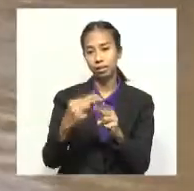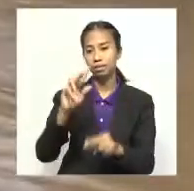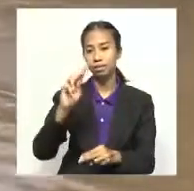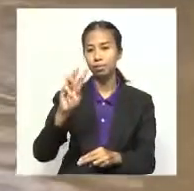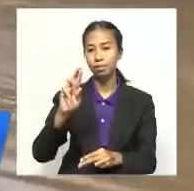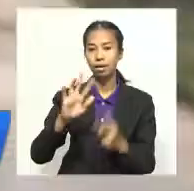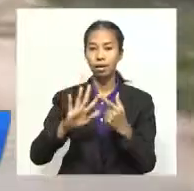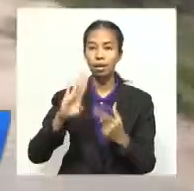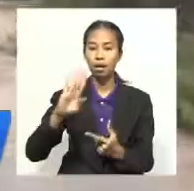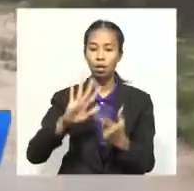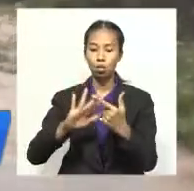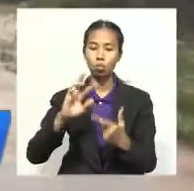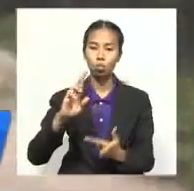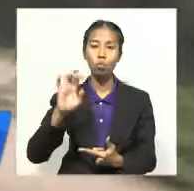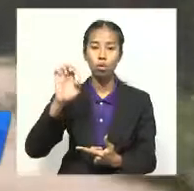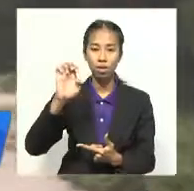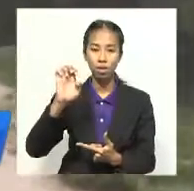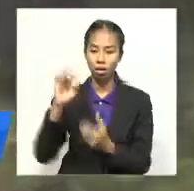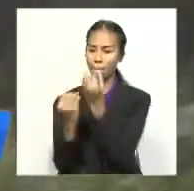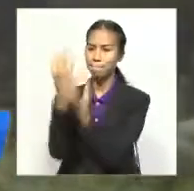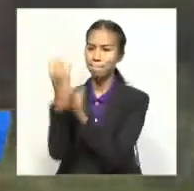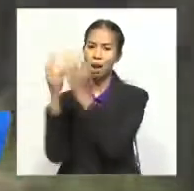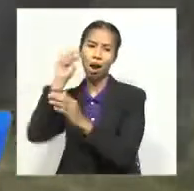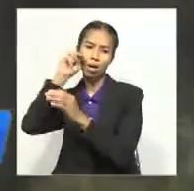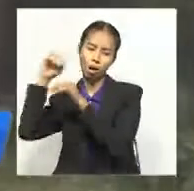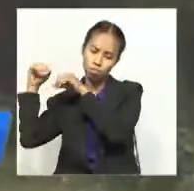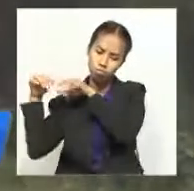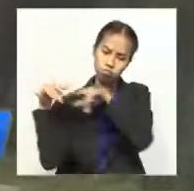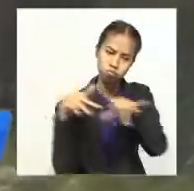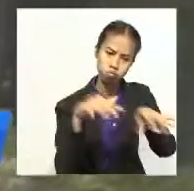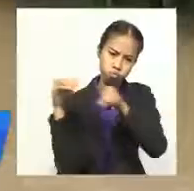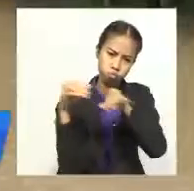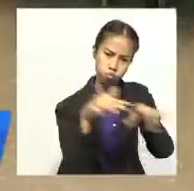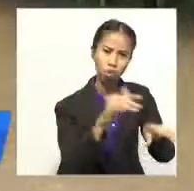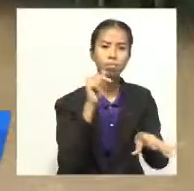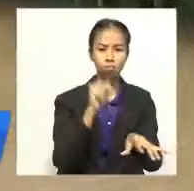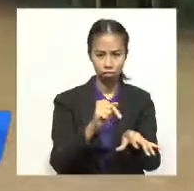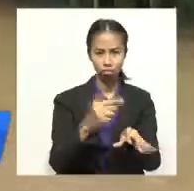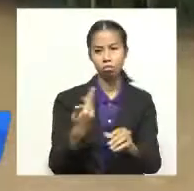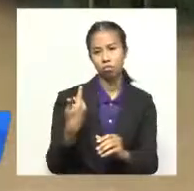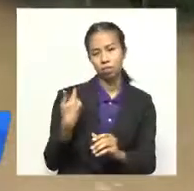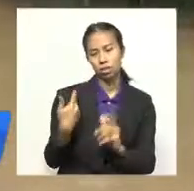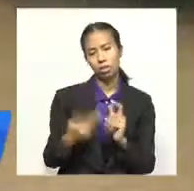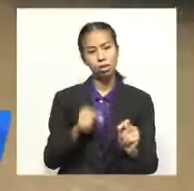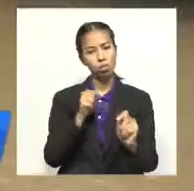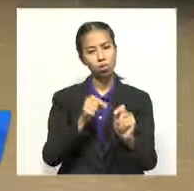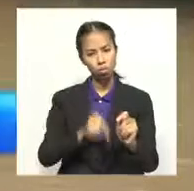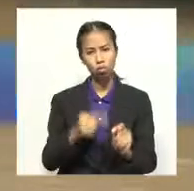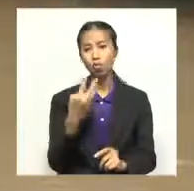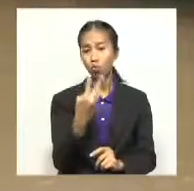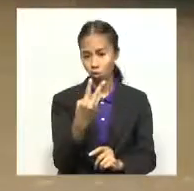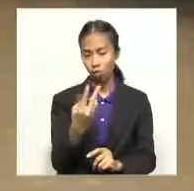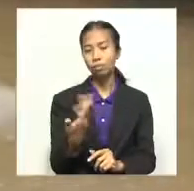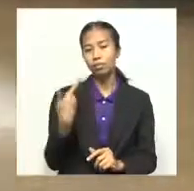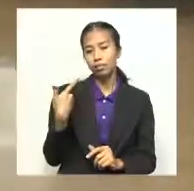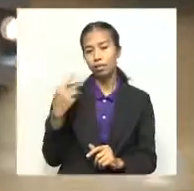กิดน้ำป่าไหลหลากเข้าท่วมหลายแห่งในพื้นที่นะคะโดยเฉพาะในตำบลปากจันทร์และก็ตำบลจปรค่ะตอนนี้น้ำป่